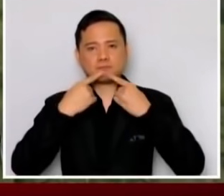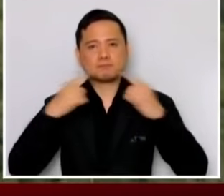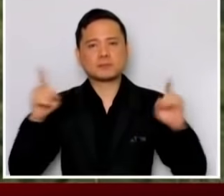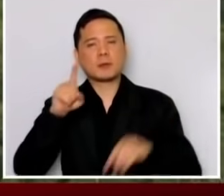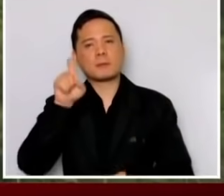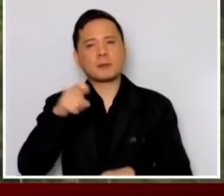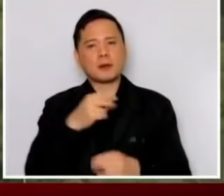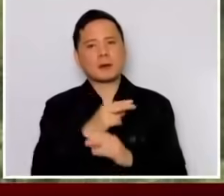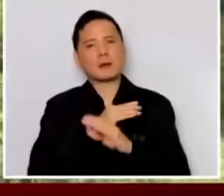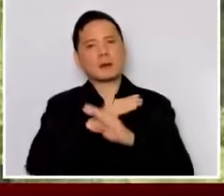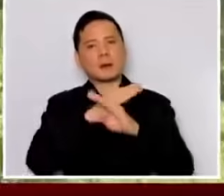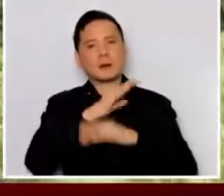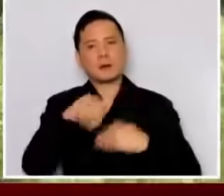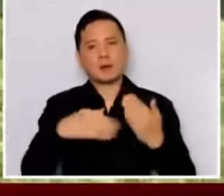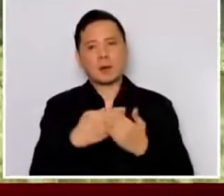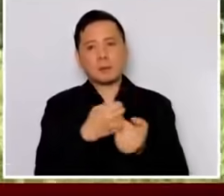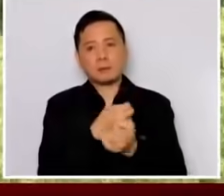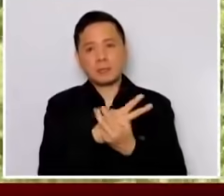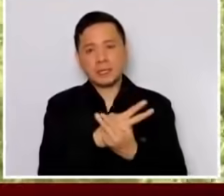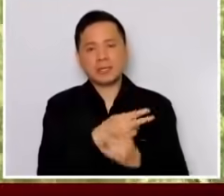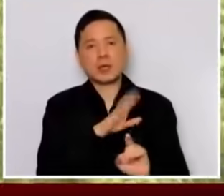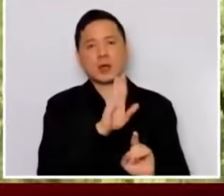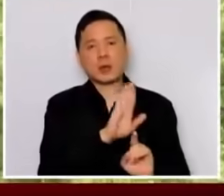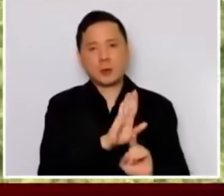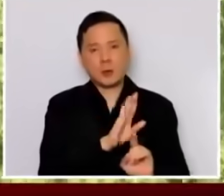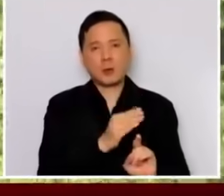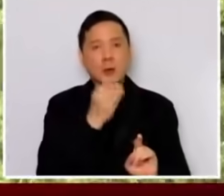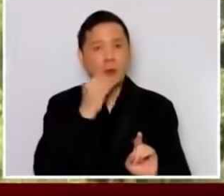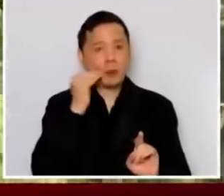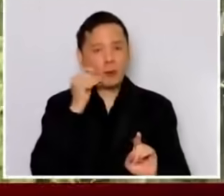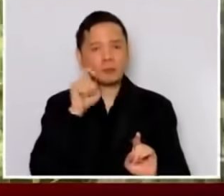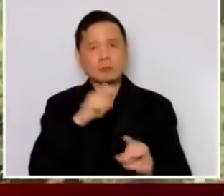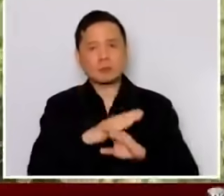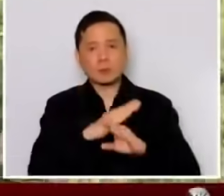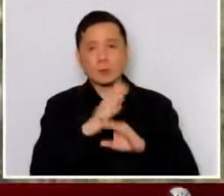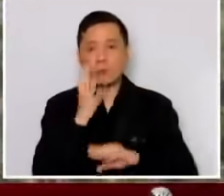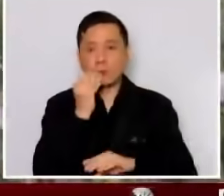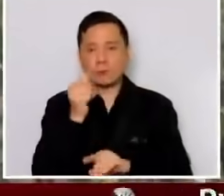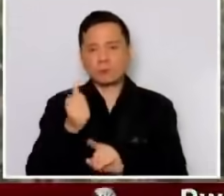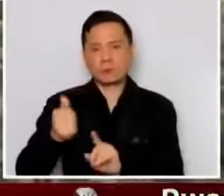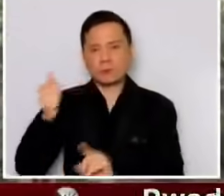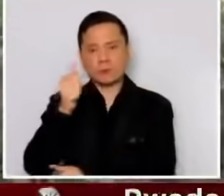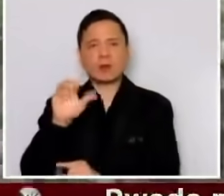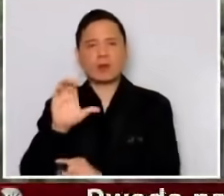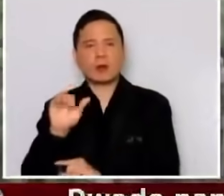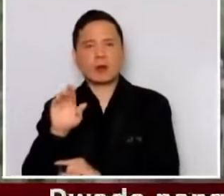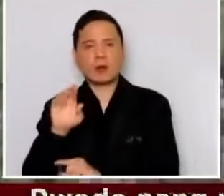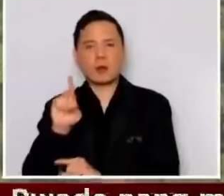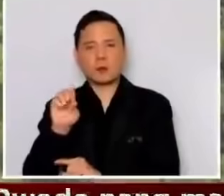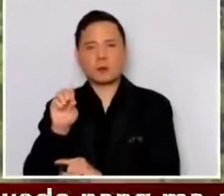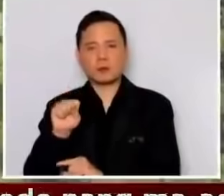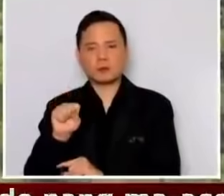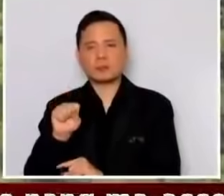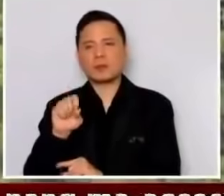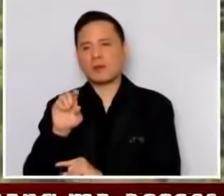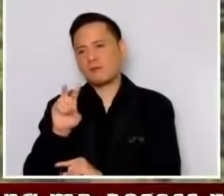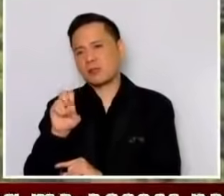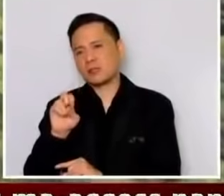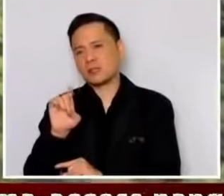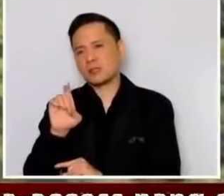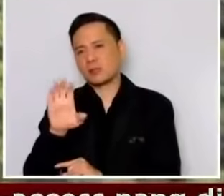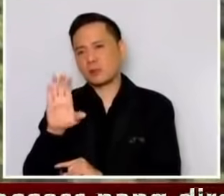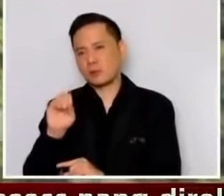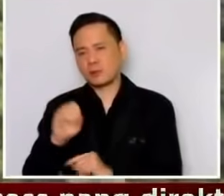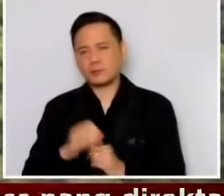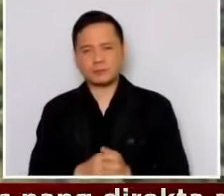sa tira ng mga ito ang barangay chairman na si Carlos Benedicto. Ayon kay Benedicto, sa karating na